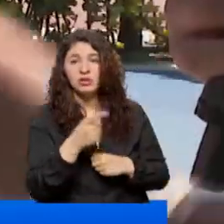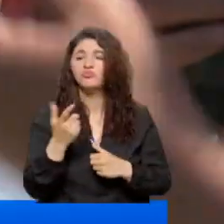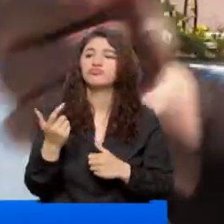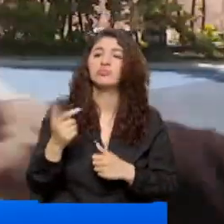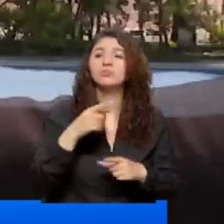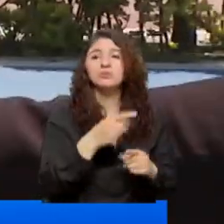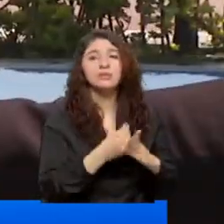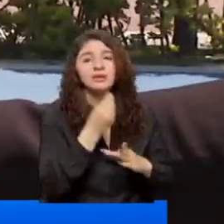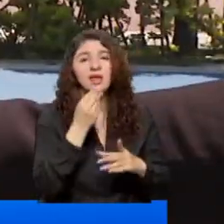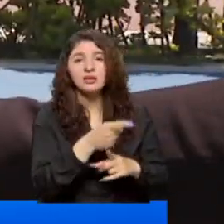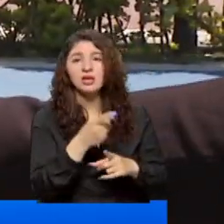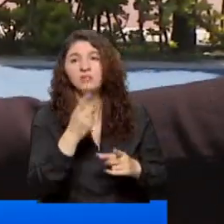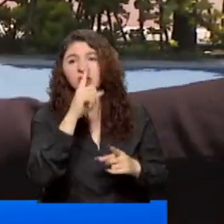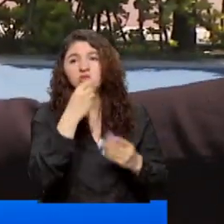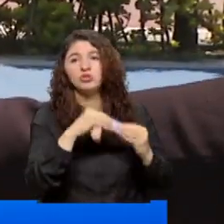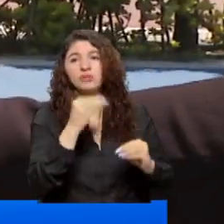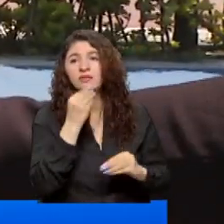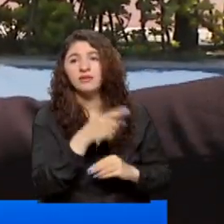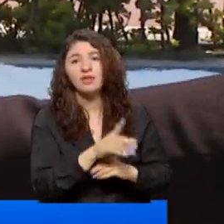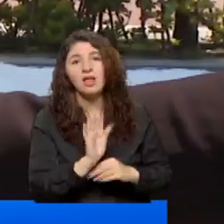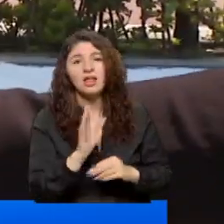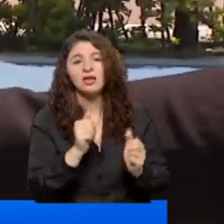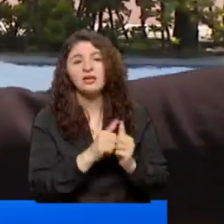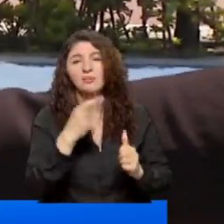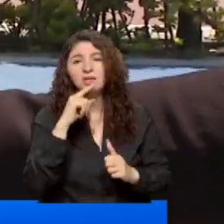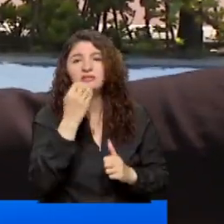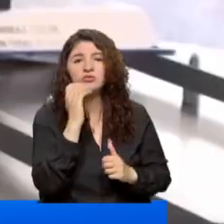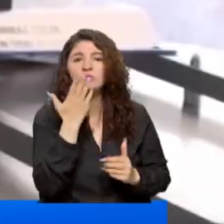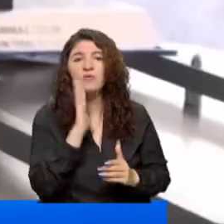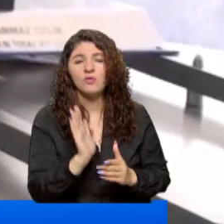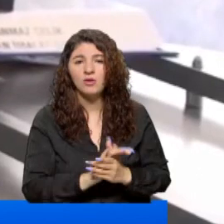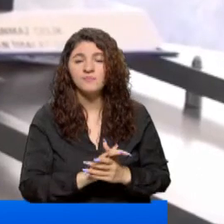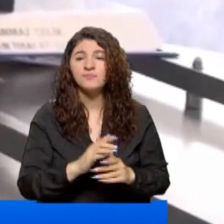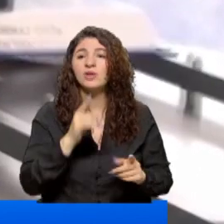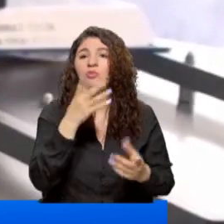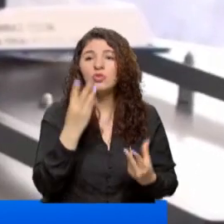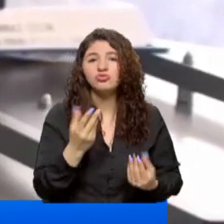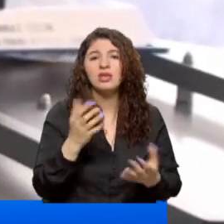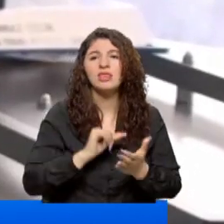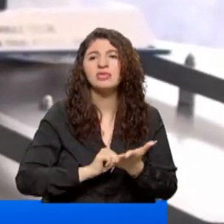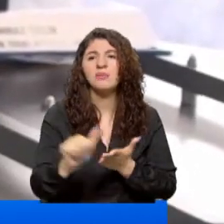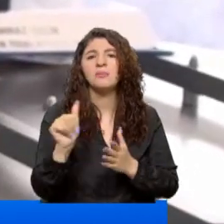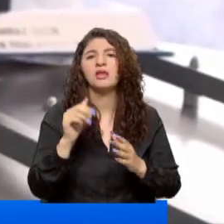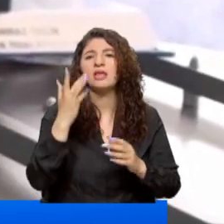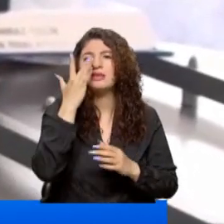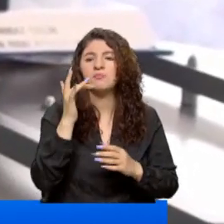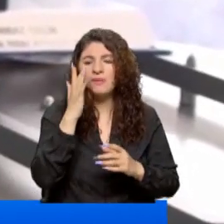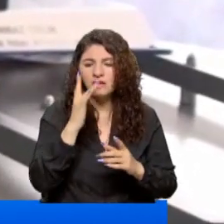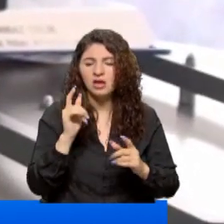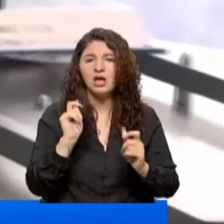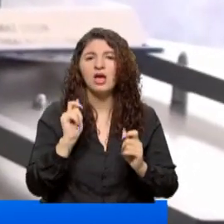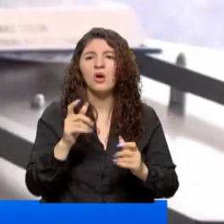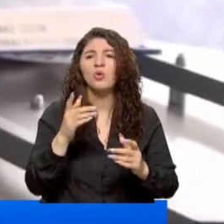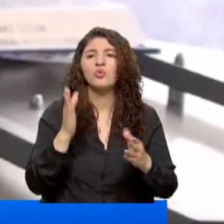misin yok Mesela bu sabah ne koy bu sabah sadece yumurta yediler yanında peynir zeytin yok bu durumda ne olacak artık tamamen yapay ürünlere